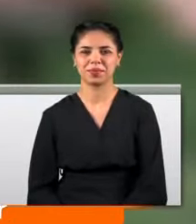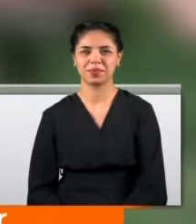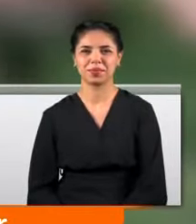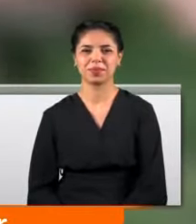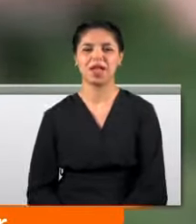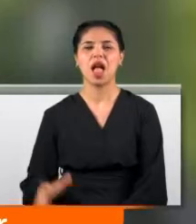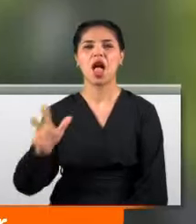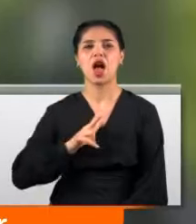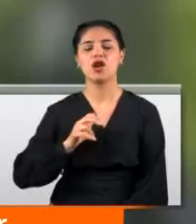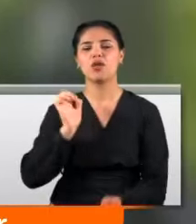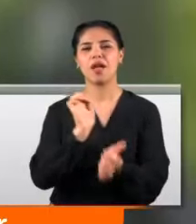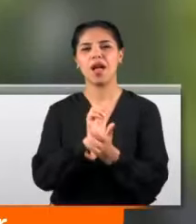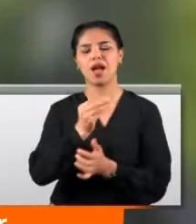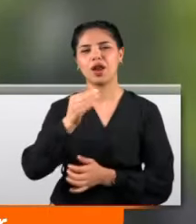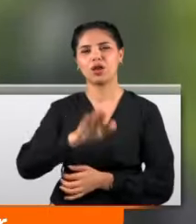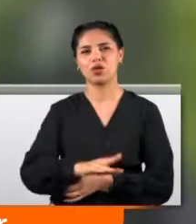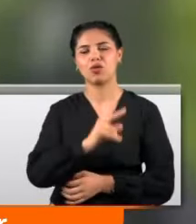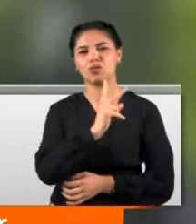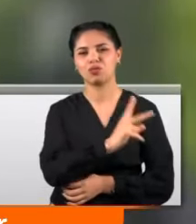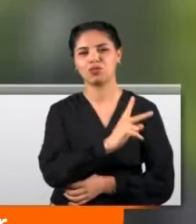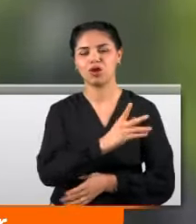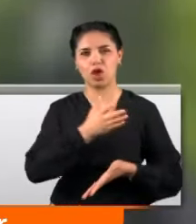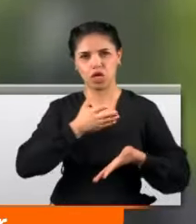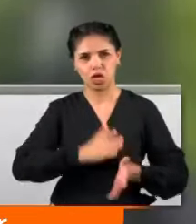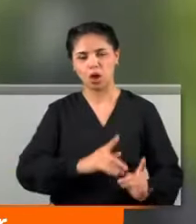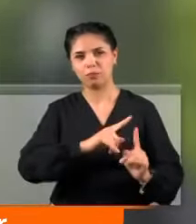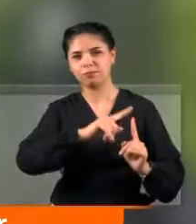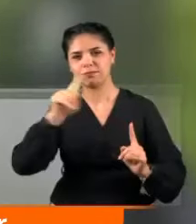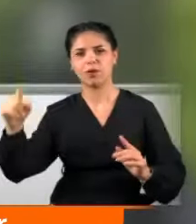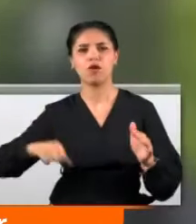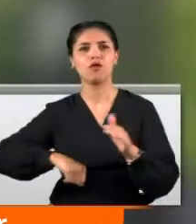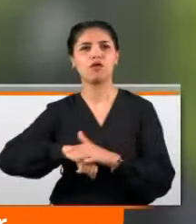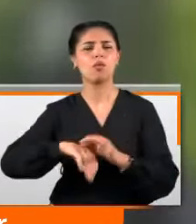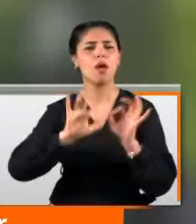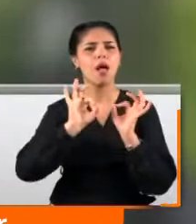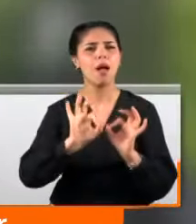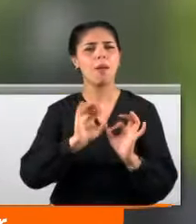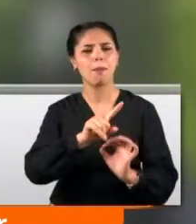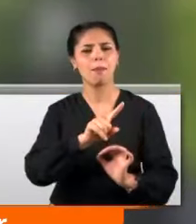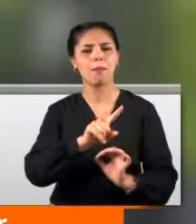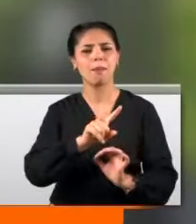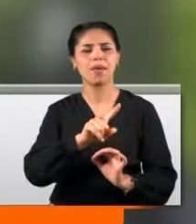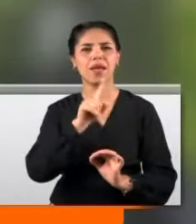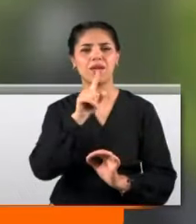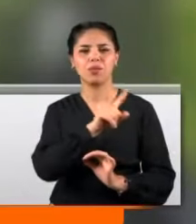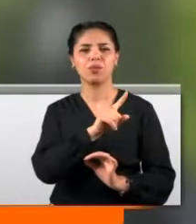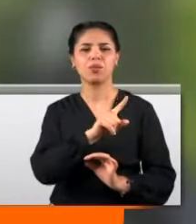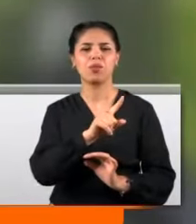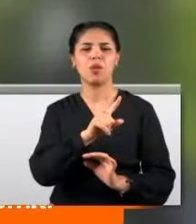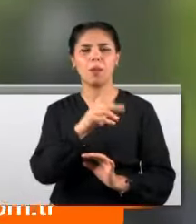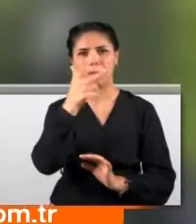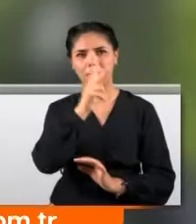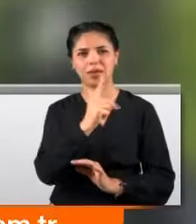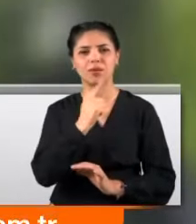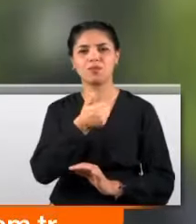Arnavut bir ailenin çocuğu Luan Hasani. Doğduğundan beri futbolda hep iç içeydi. Armut dibine düştü desek yanlış olmaz,